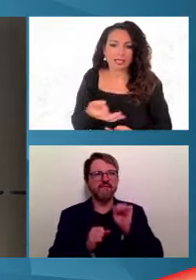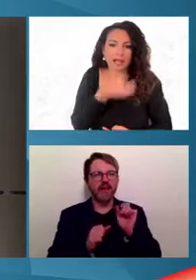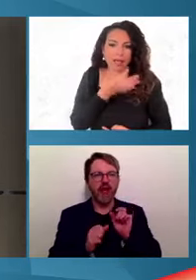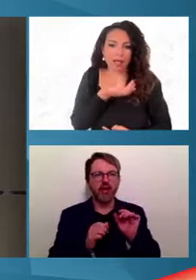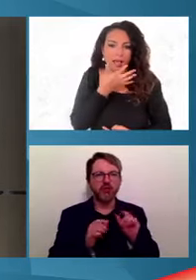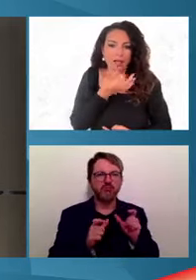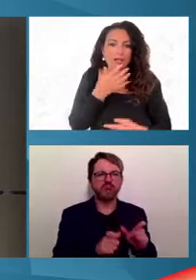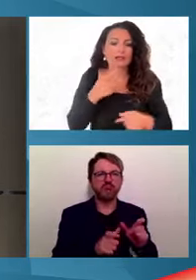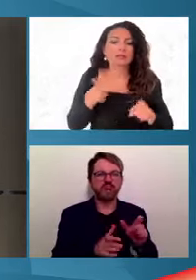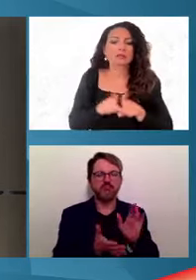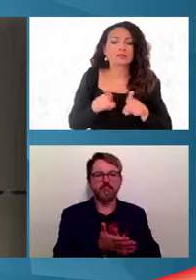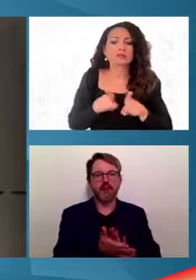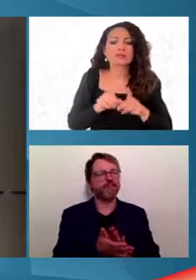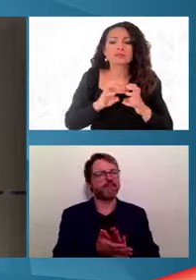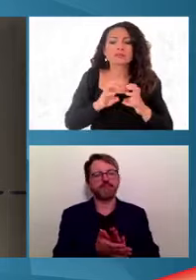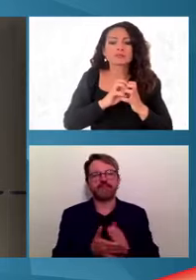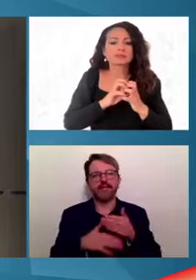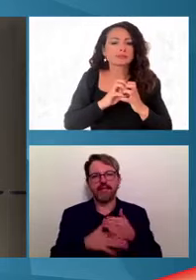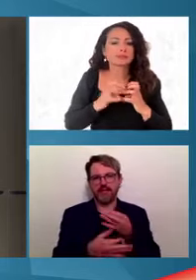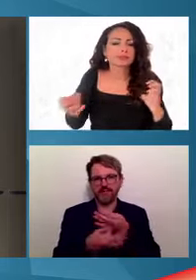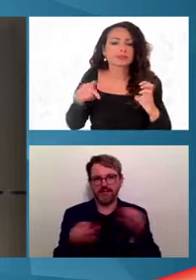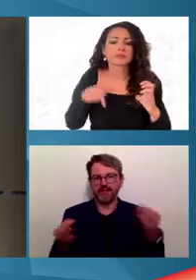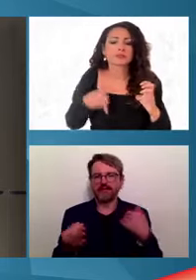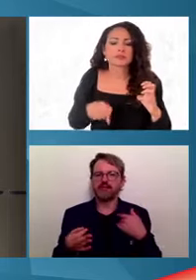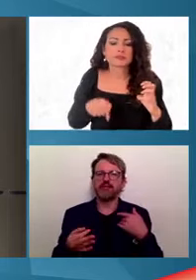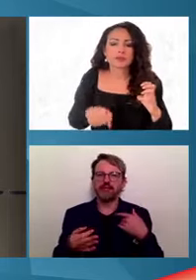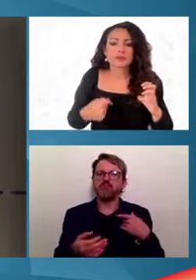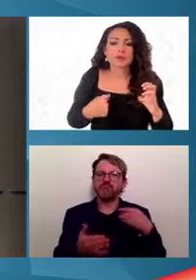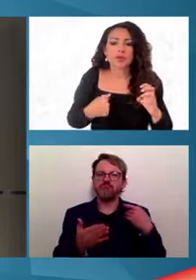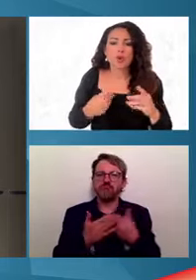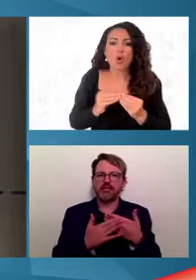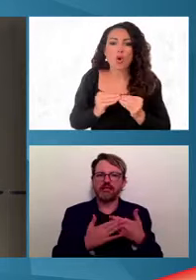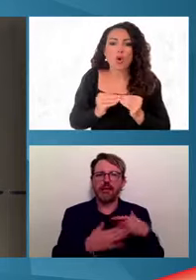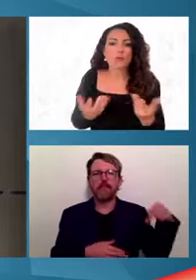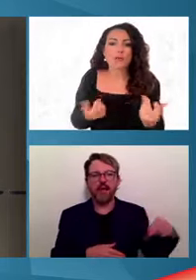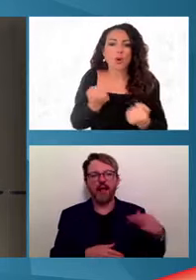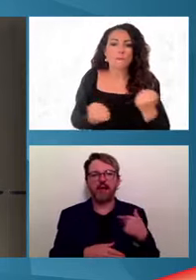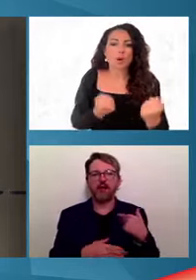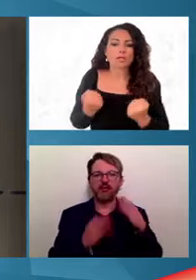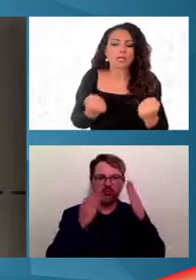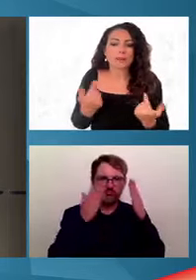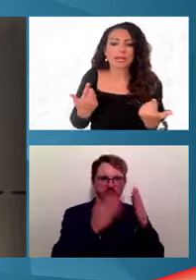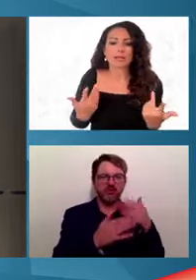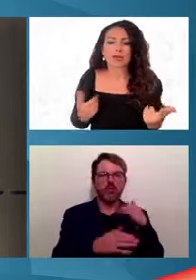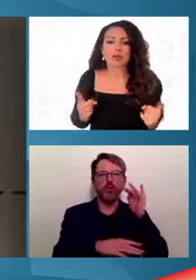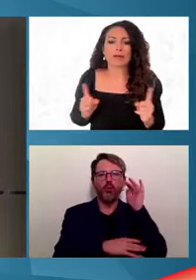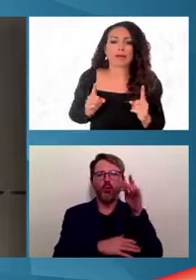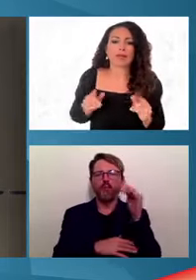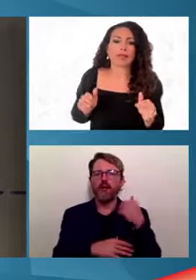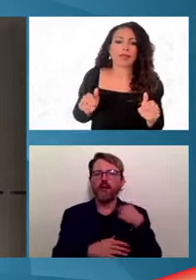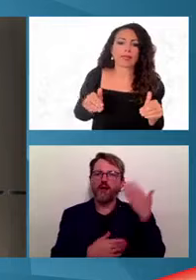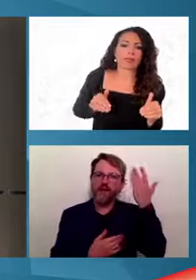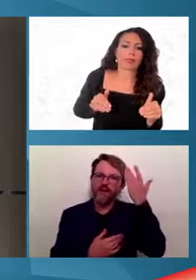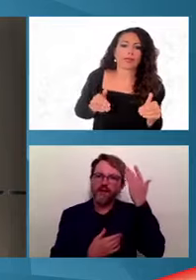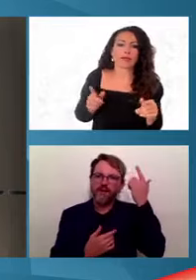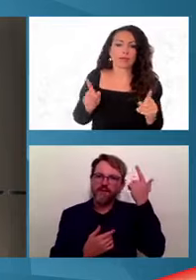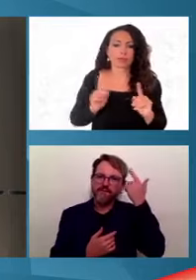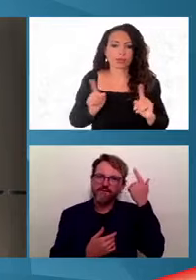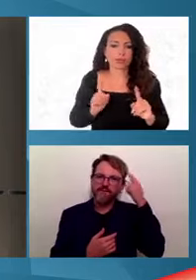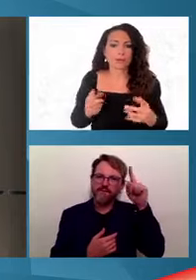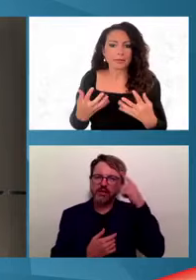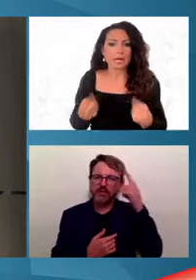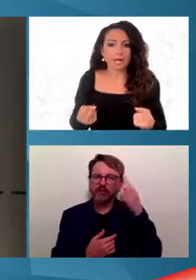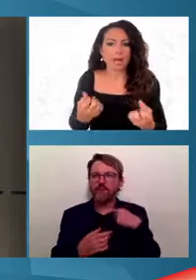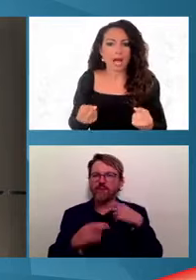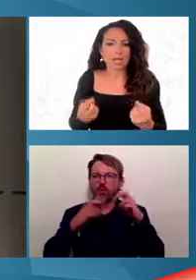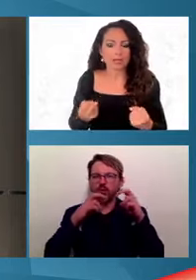nicht weiter. Wir haben versucht, das pragmatisch anzugehen, auch über die Wissenschaft, dass wir dann auch das entsprechend untersuchen lassen